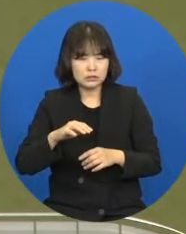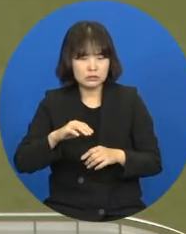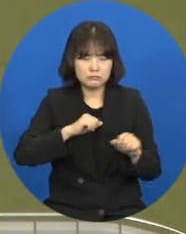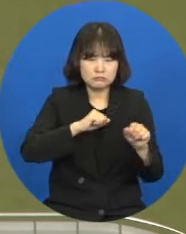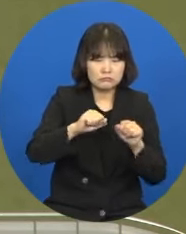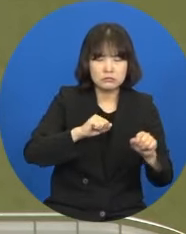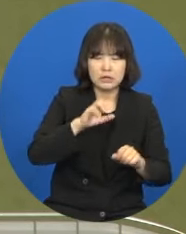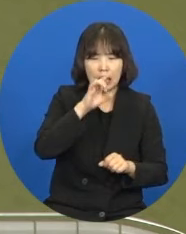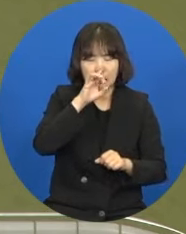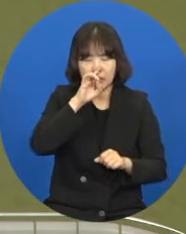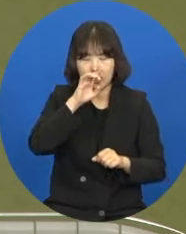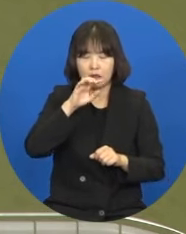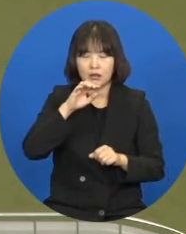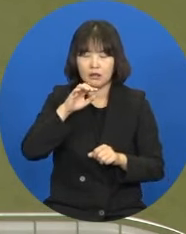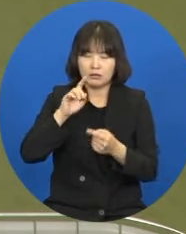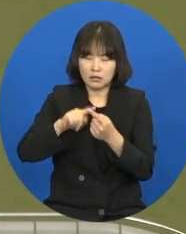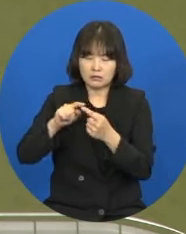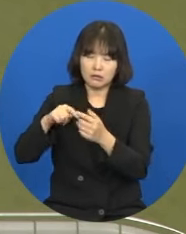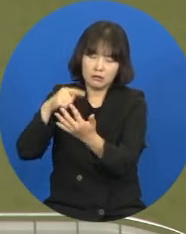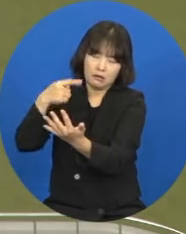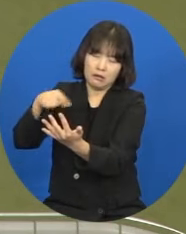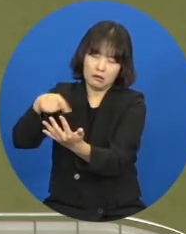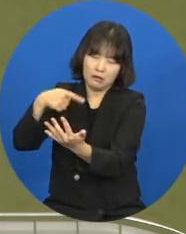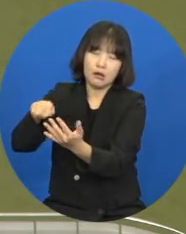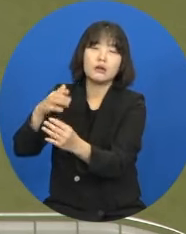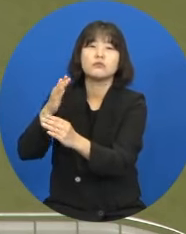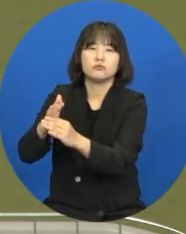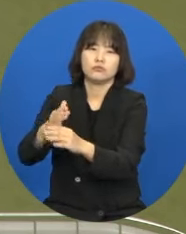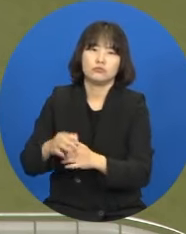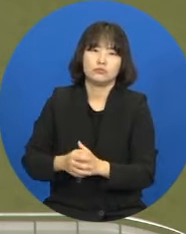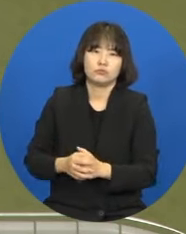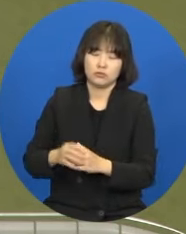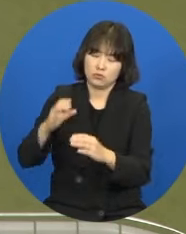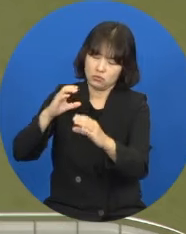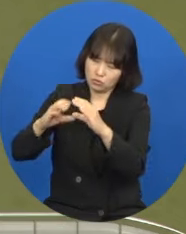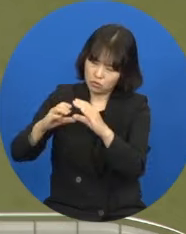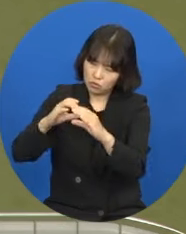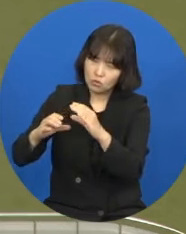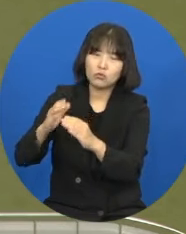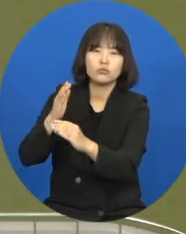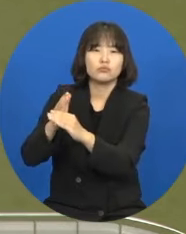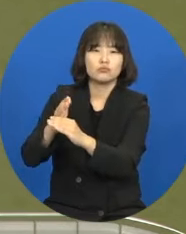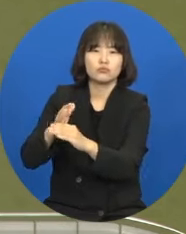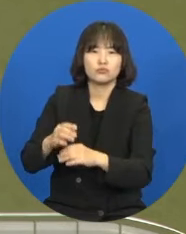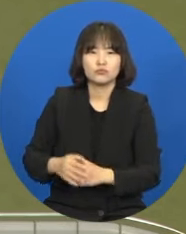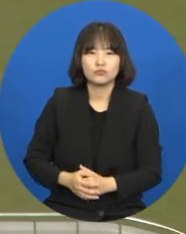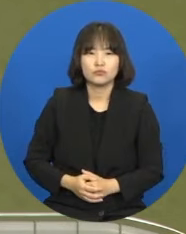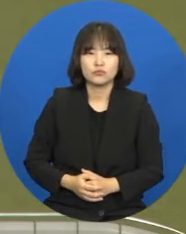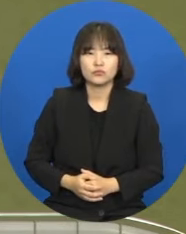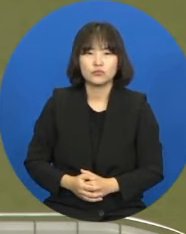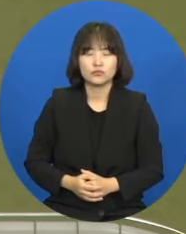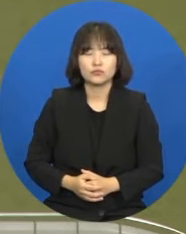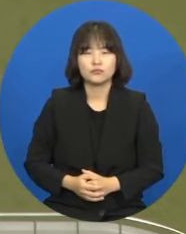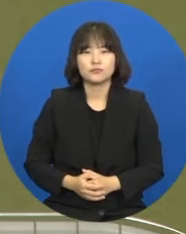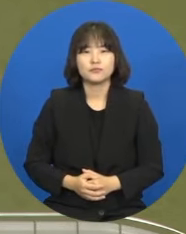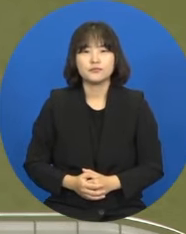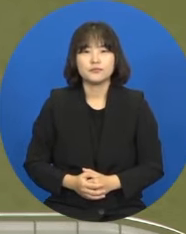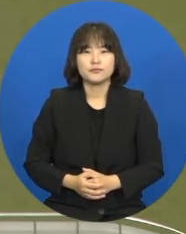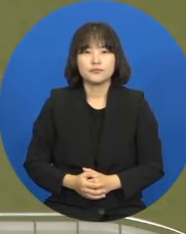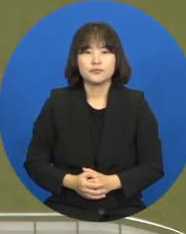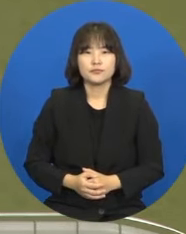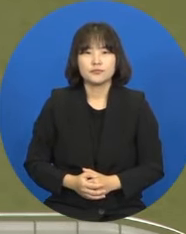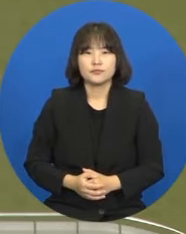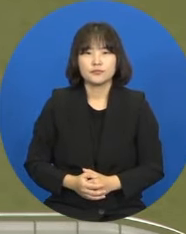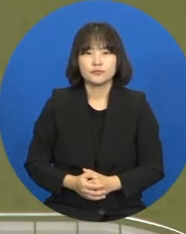가르치고 있어요 소통하고 있어요 소통의 리더십 소통의 리더십 다윗을 그 보여주고